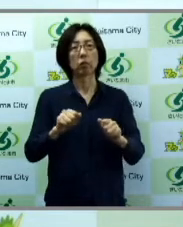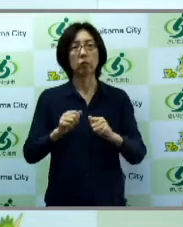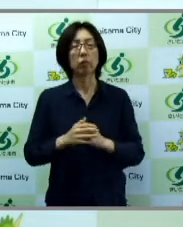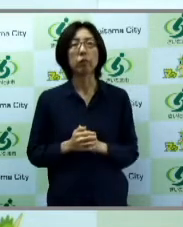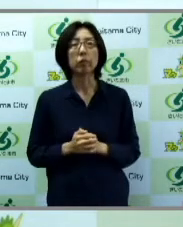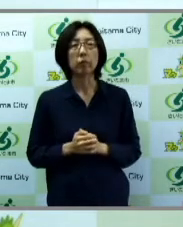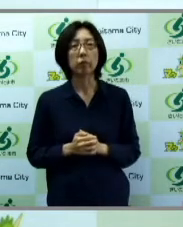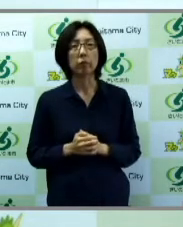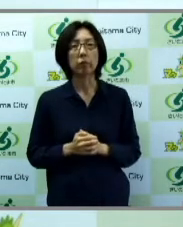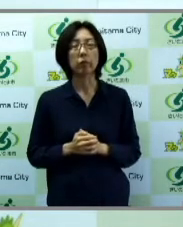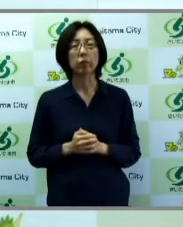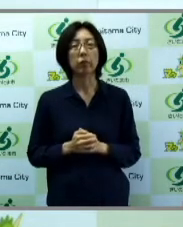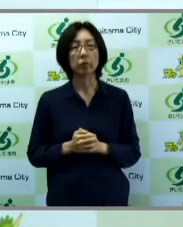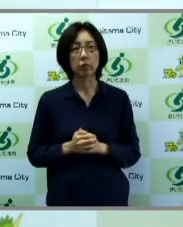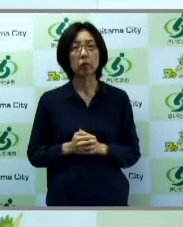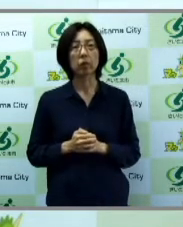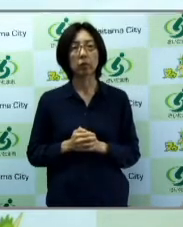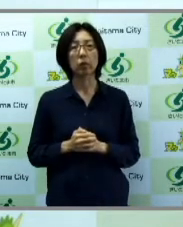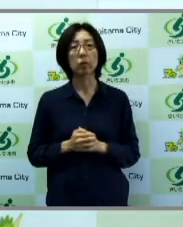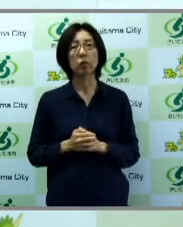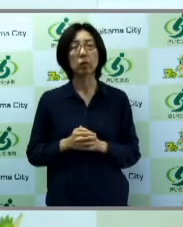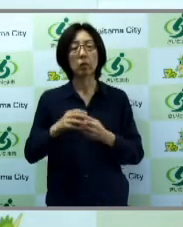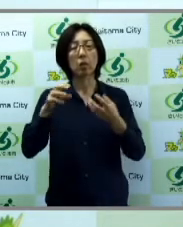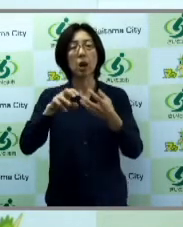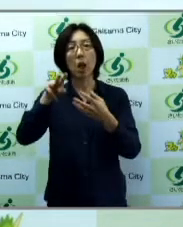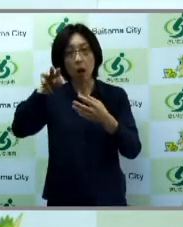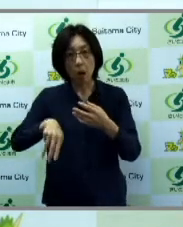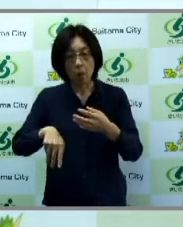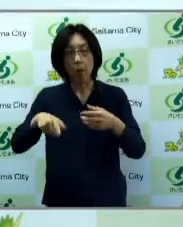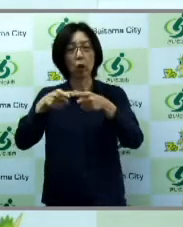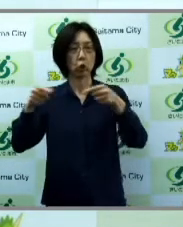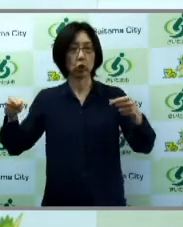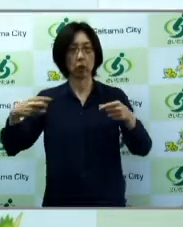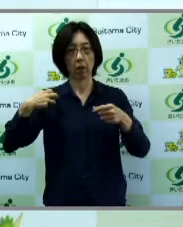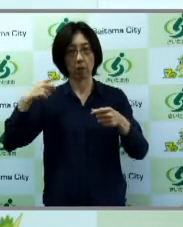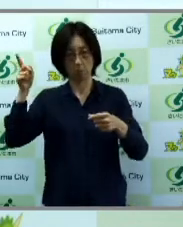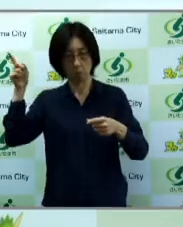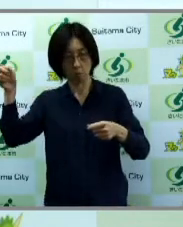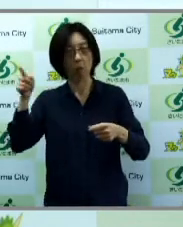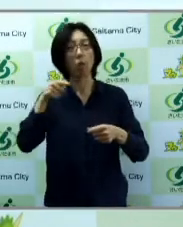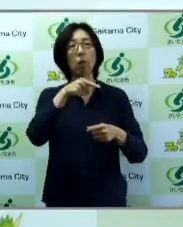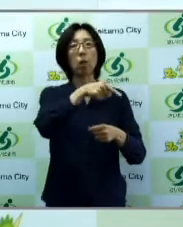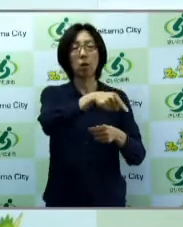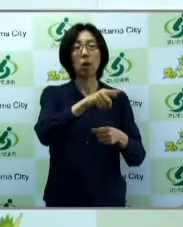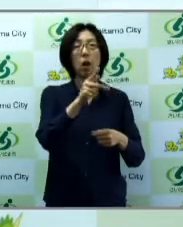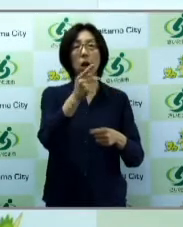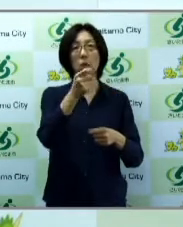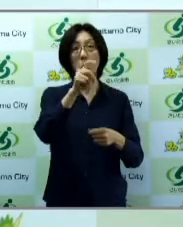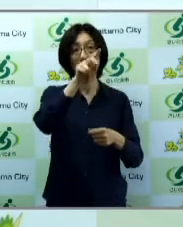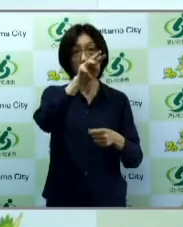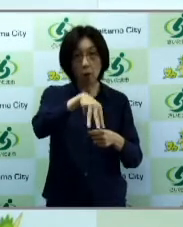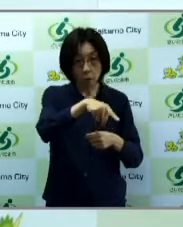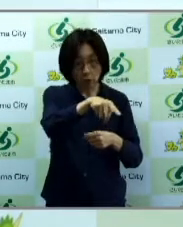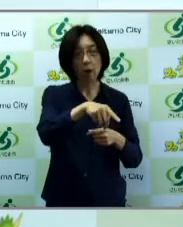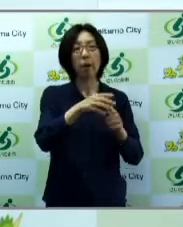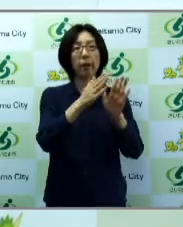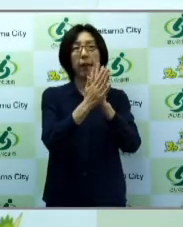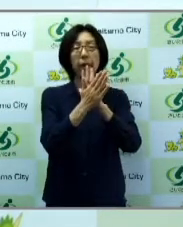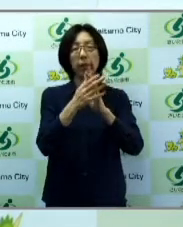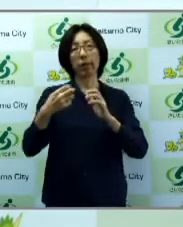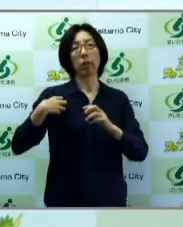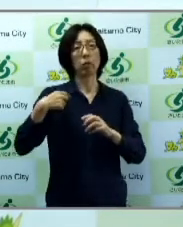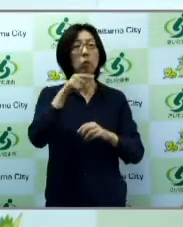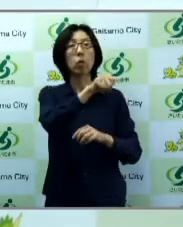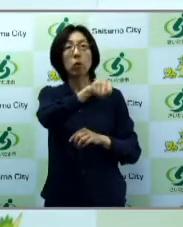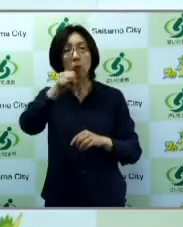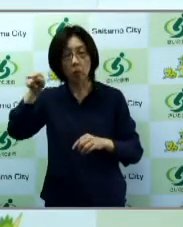引き続き国土交通省あるいは県に対しても河川一級河川等のですね、治水対